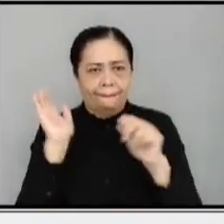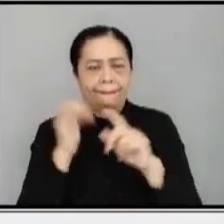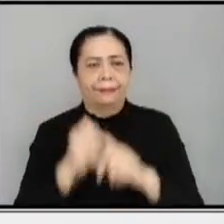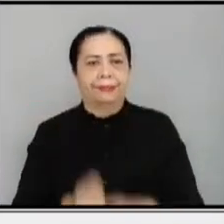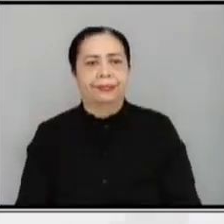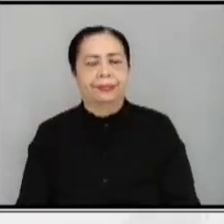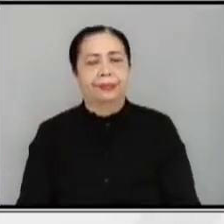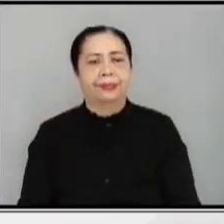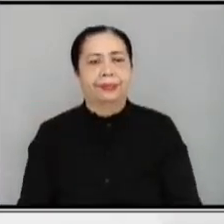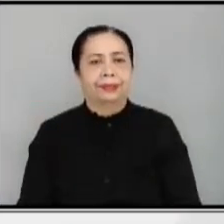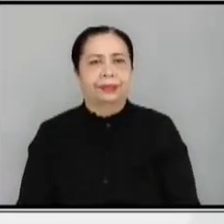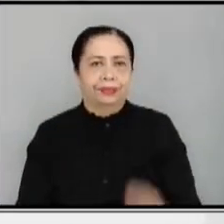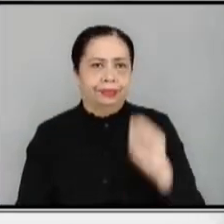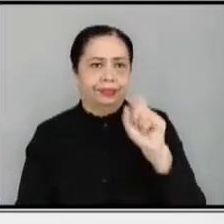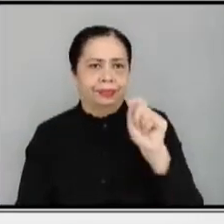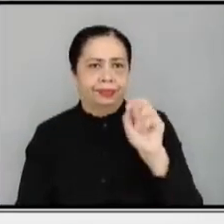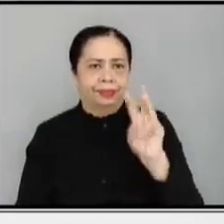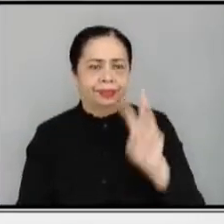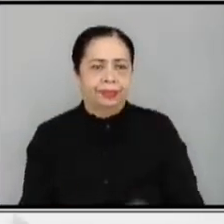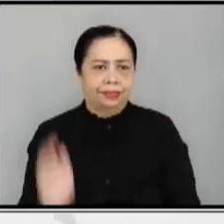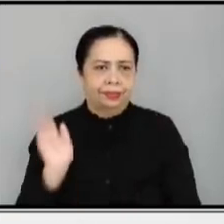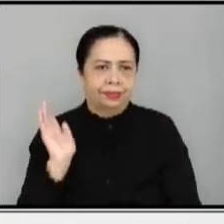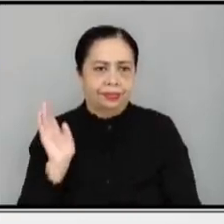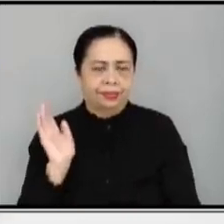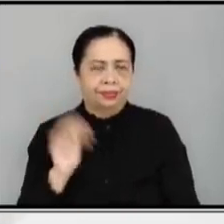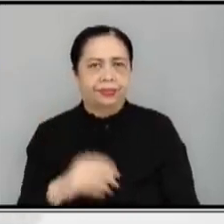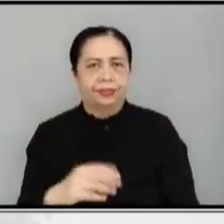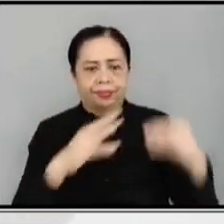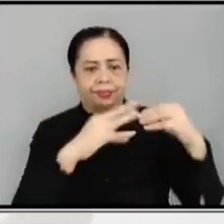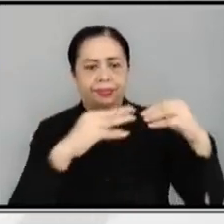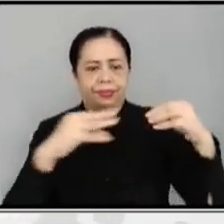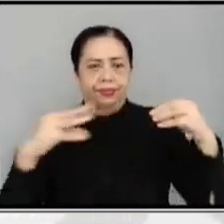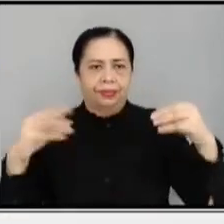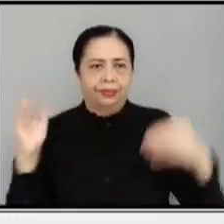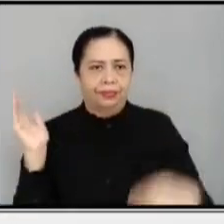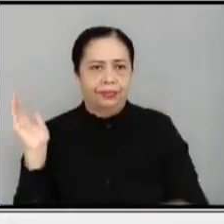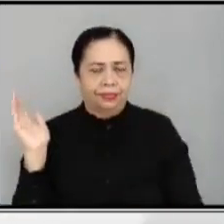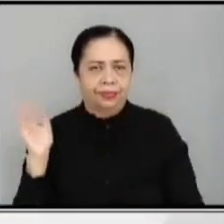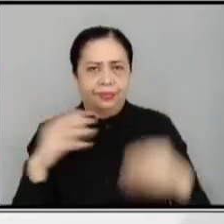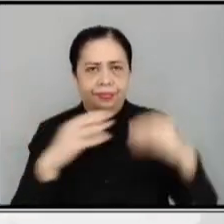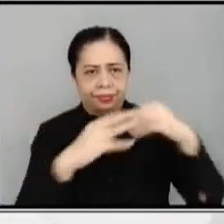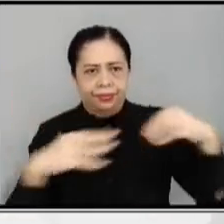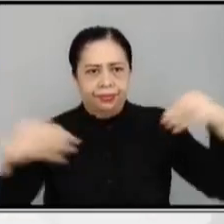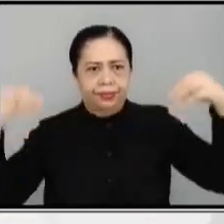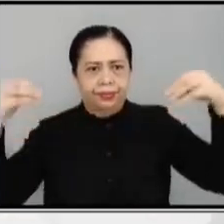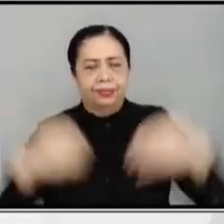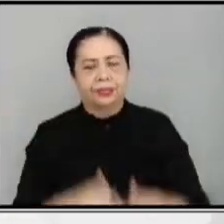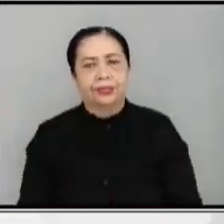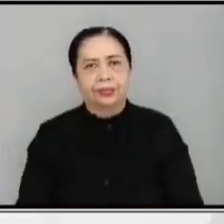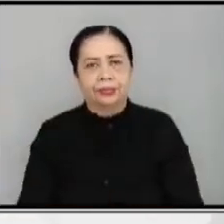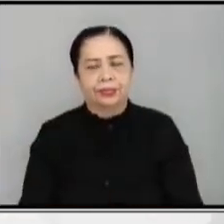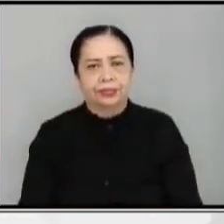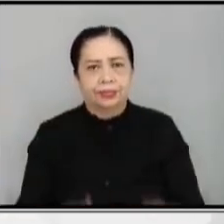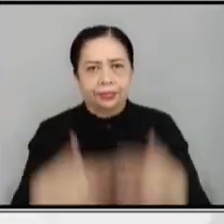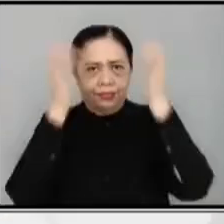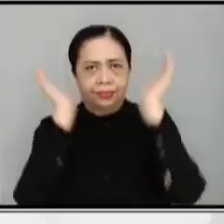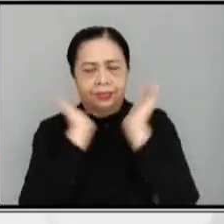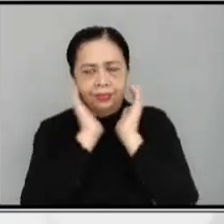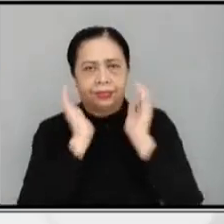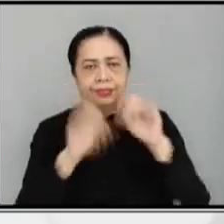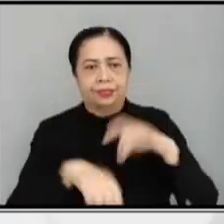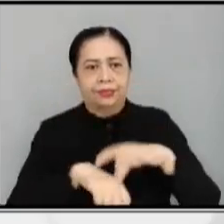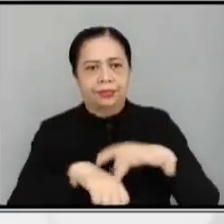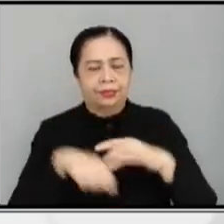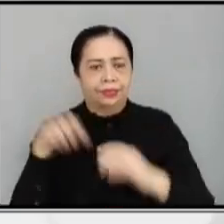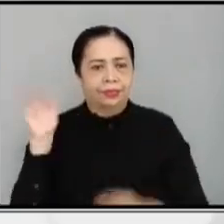kilo, sitaw, 65 pesos per kilo, ang palaya at ang talong, tig, 50 pesos per kilo, ang kalabasa ay 20